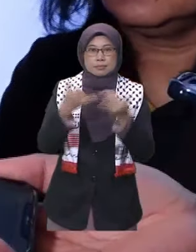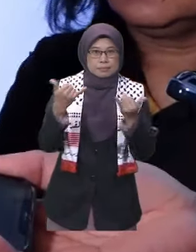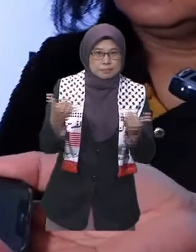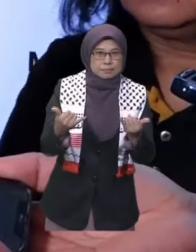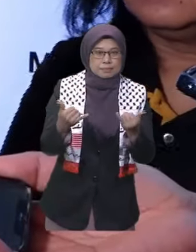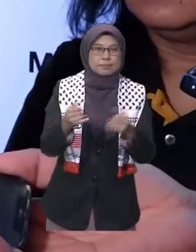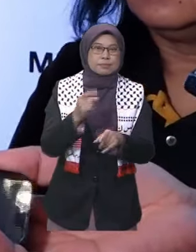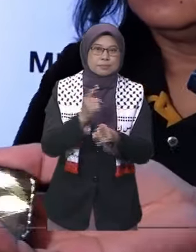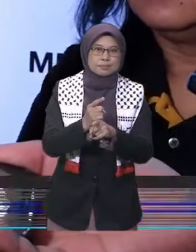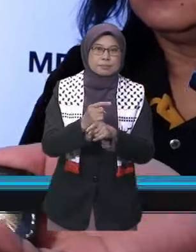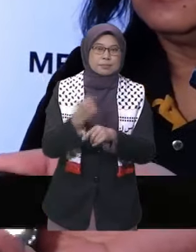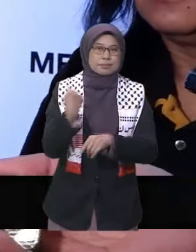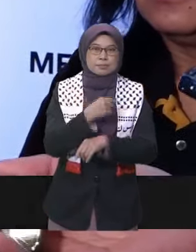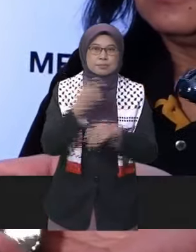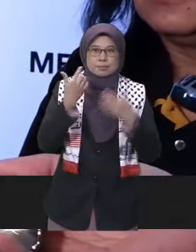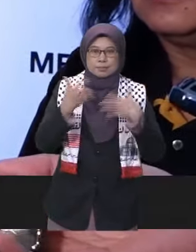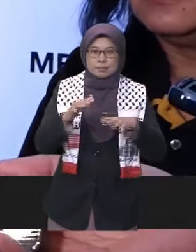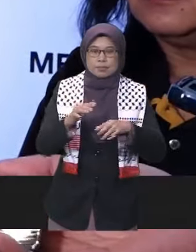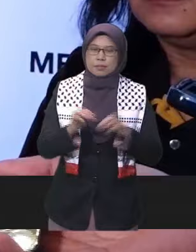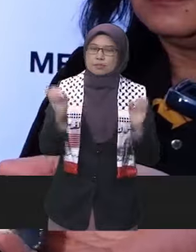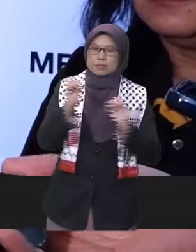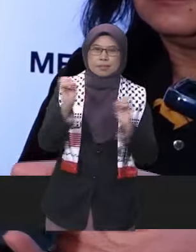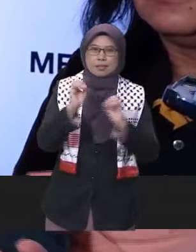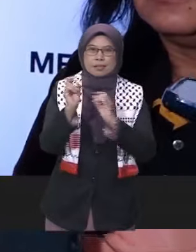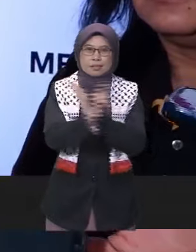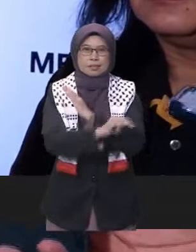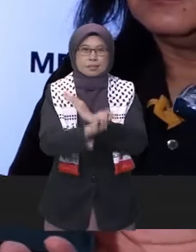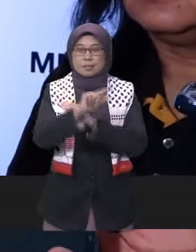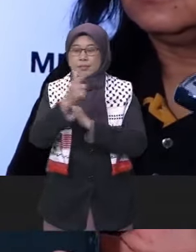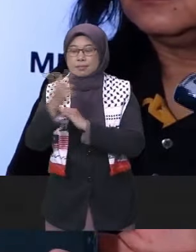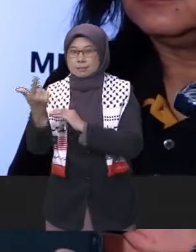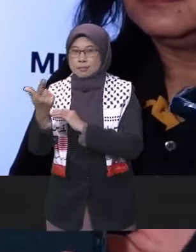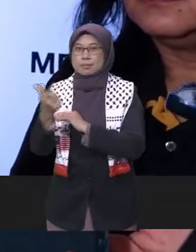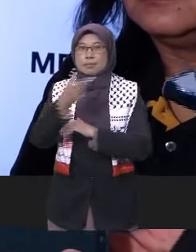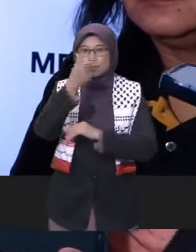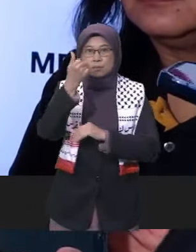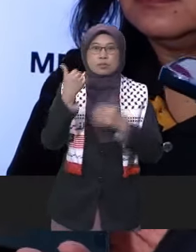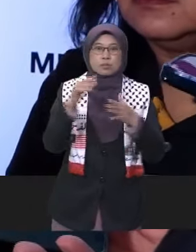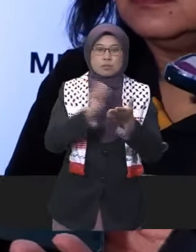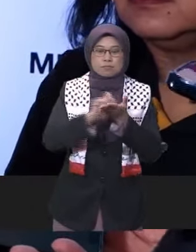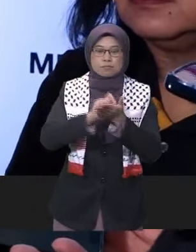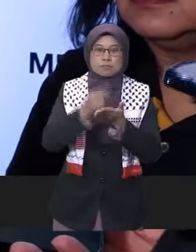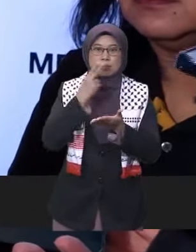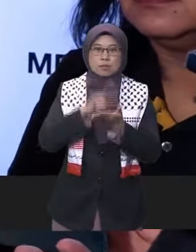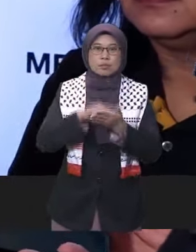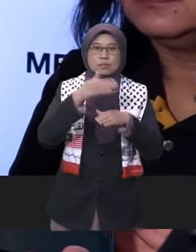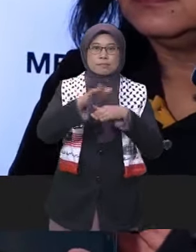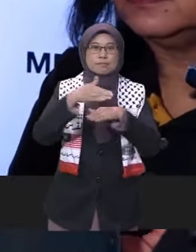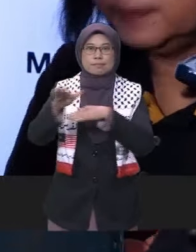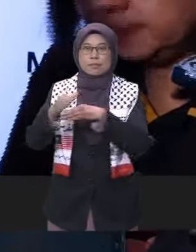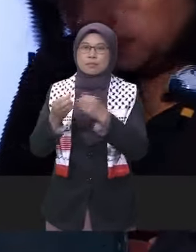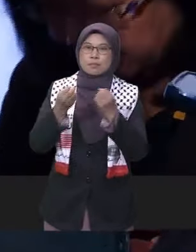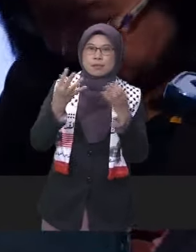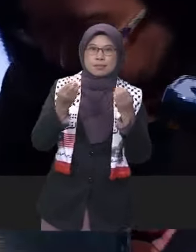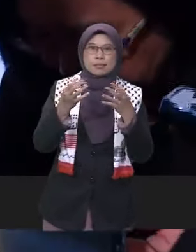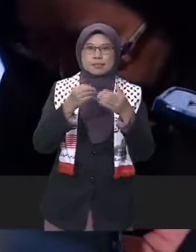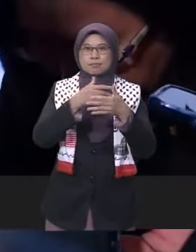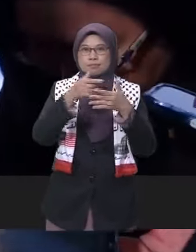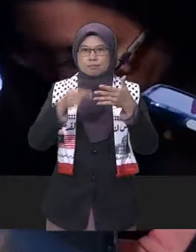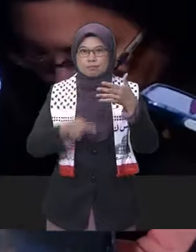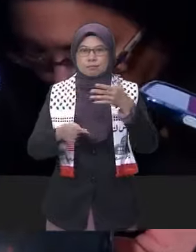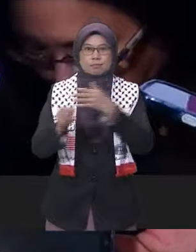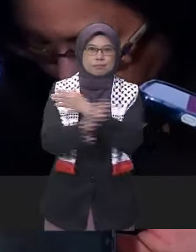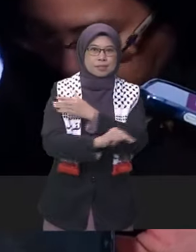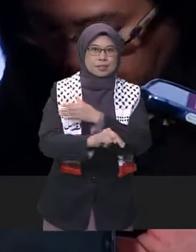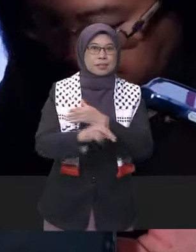l sudah tak ada lagi negeri-negeri lain kerana kita dah tulis notis banyak kepada negeri lain cuma kita